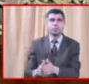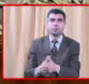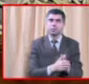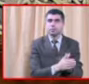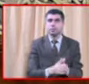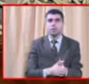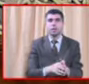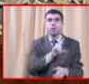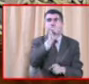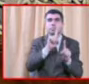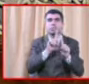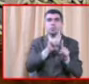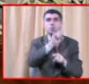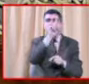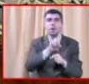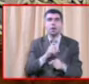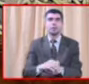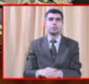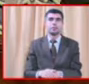النواب، تفضل سيد نائب.